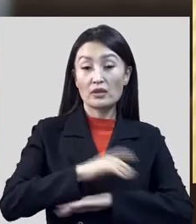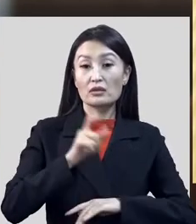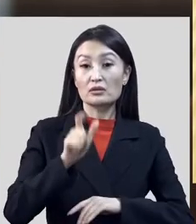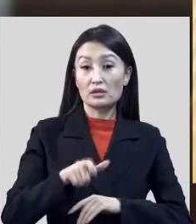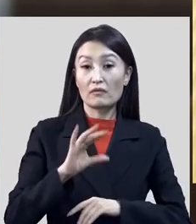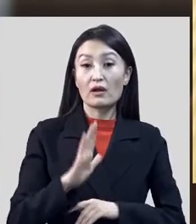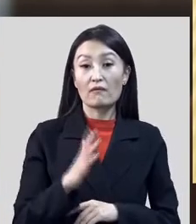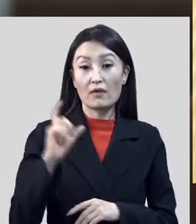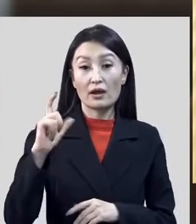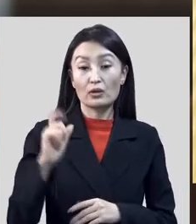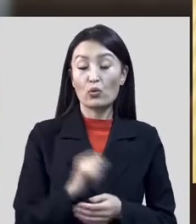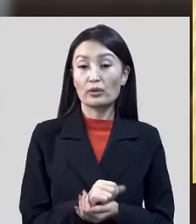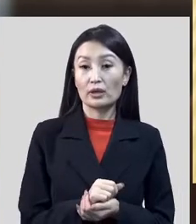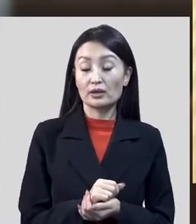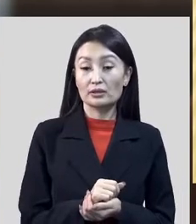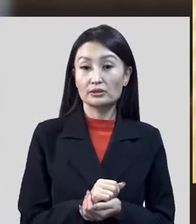экономике